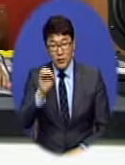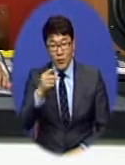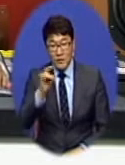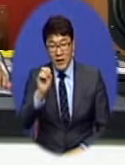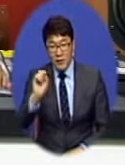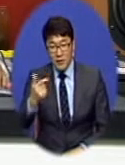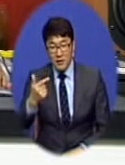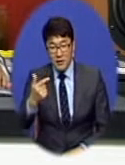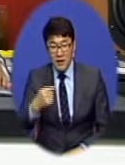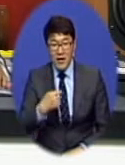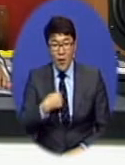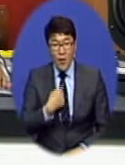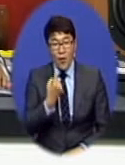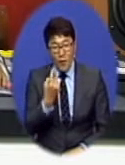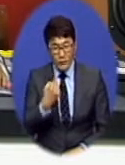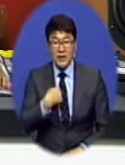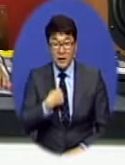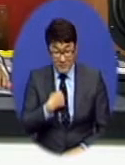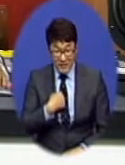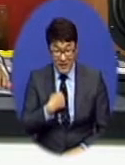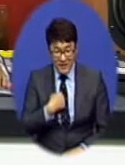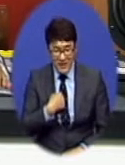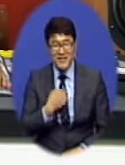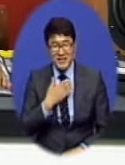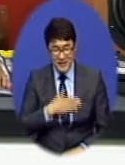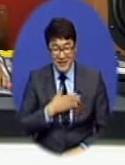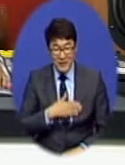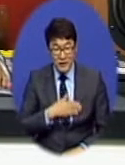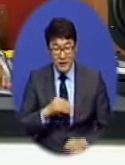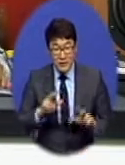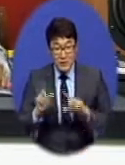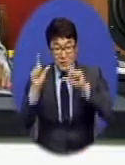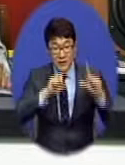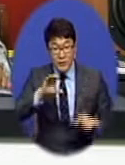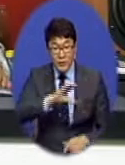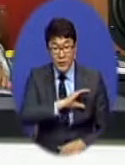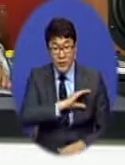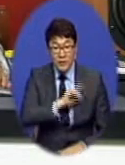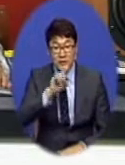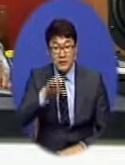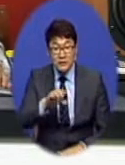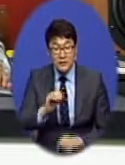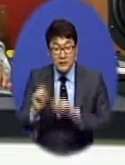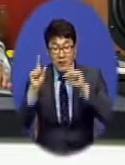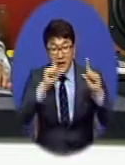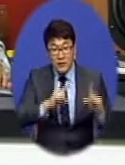아, 송대관 씨 혼자랍니다. 네. 네. 네. 네. 어디 사세요? 근데 살고 계시는